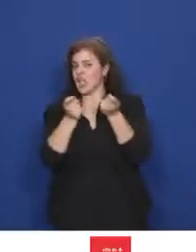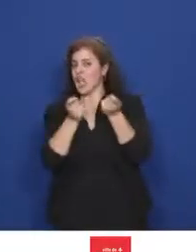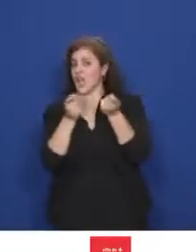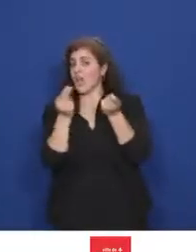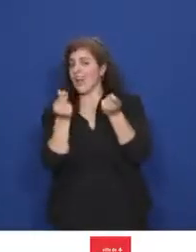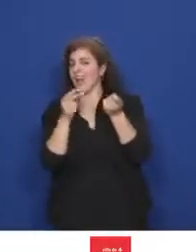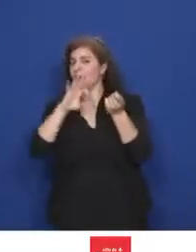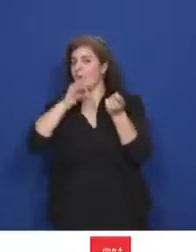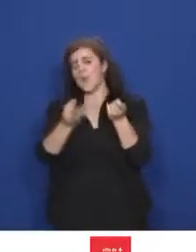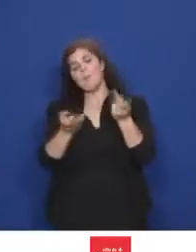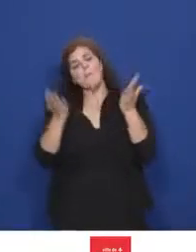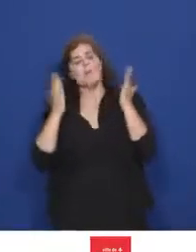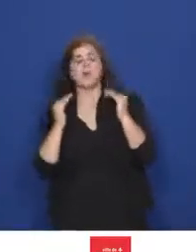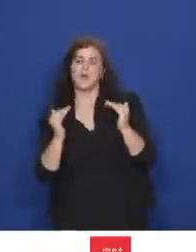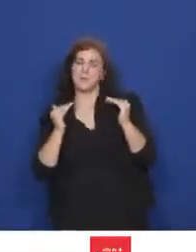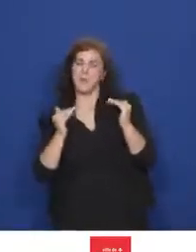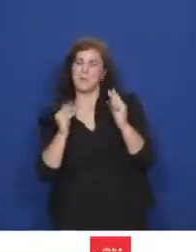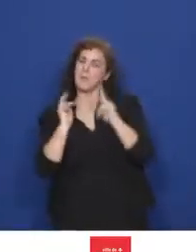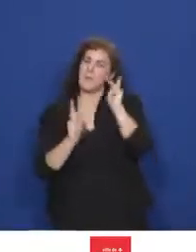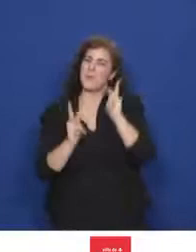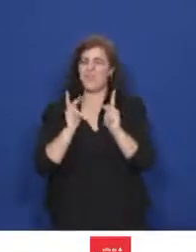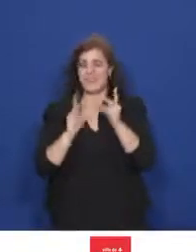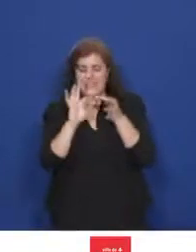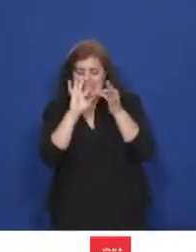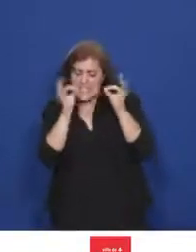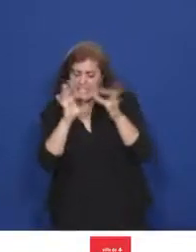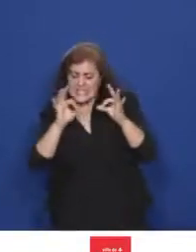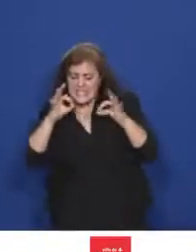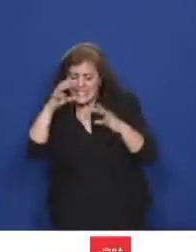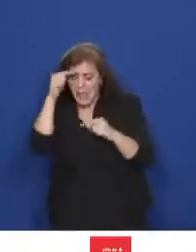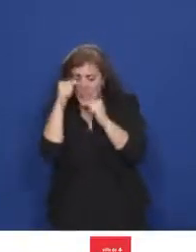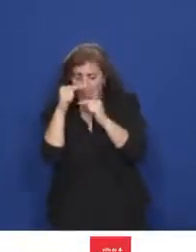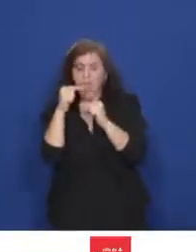que ça mériterait un peu plus que les quelques lignes que j'ai